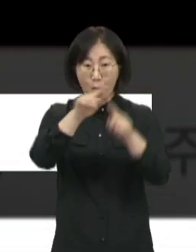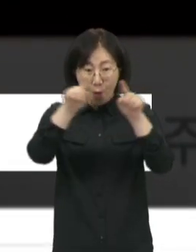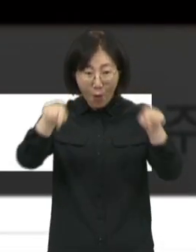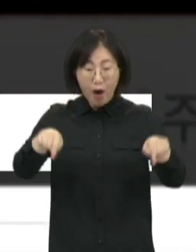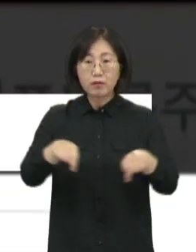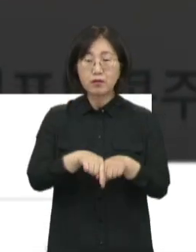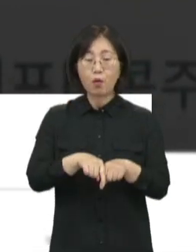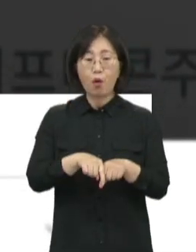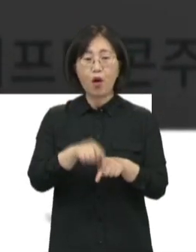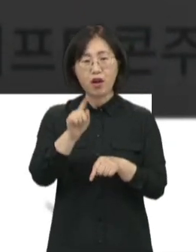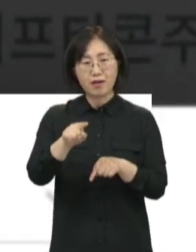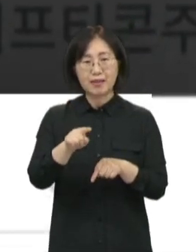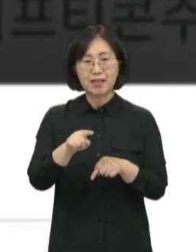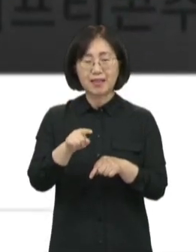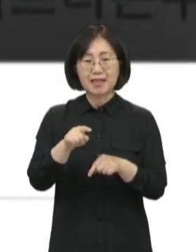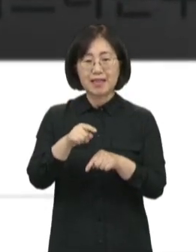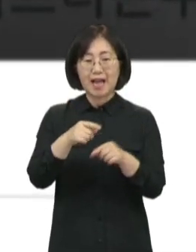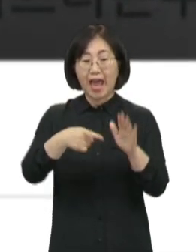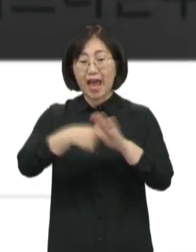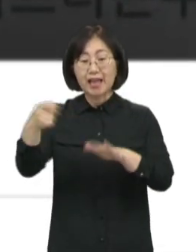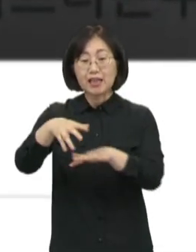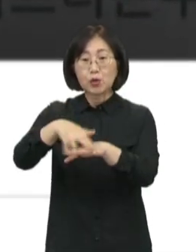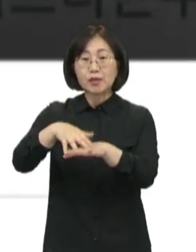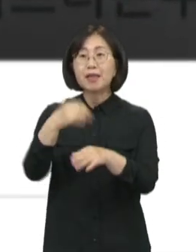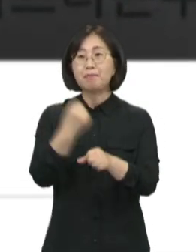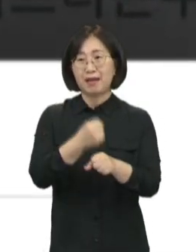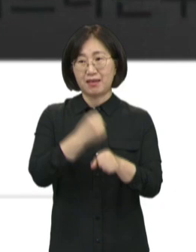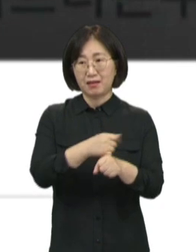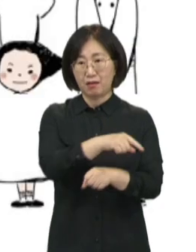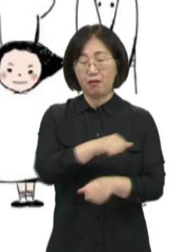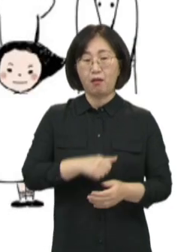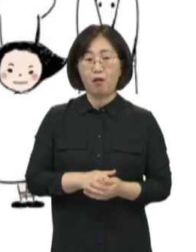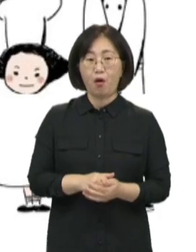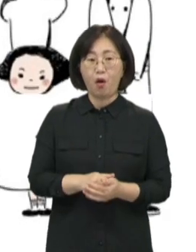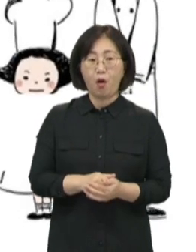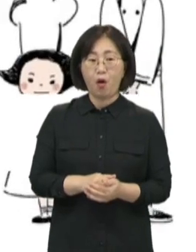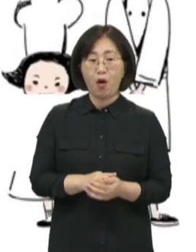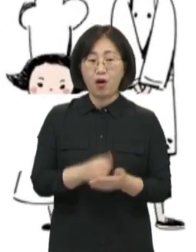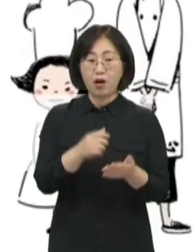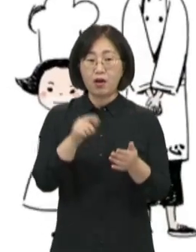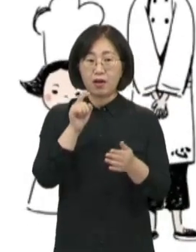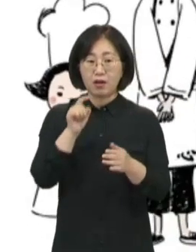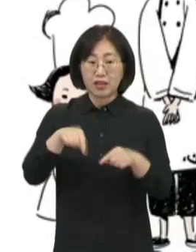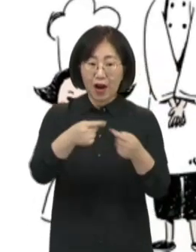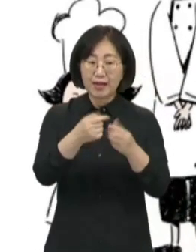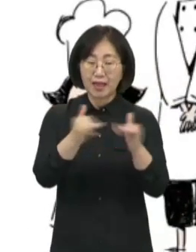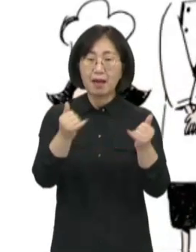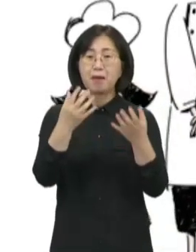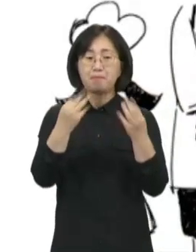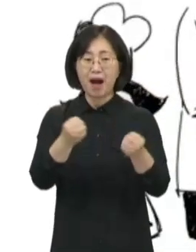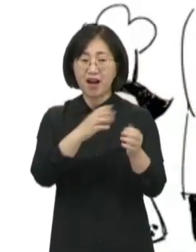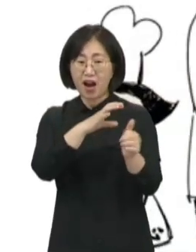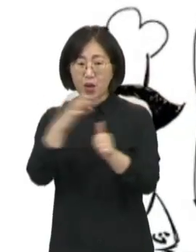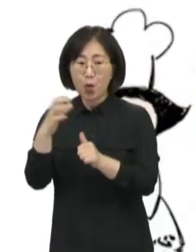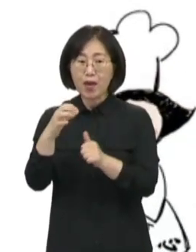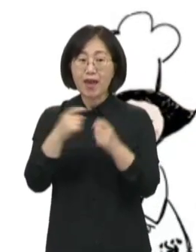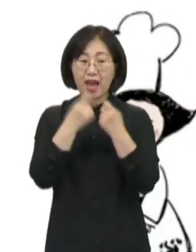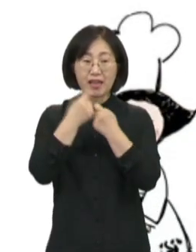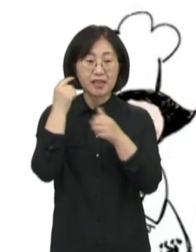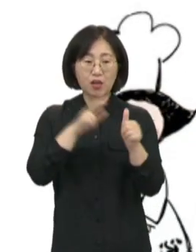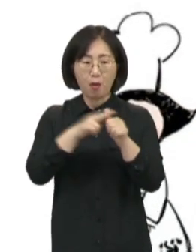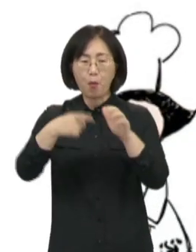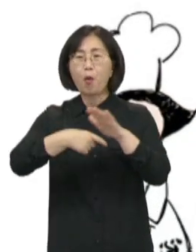해킹 조직이 만든 피싱 사이트입니다. 접속자가 많은 성심당 몰을 노려 아이디와 비밀번호 등 개인정보를 빼가려는